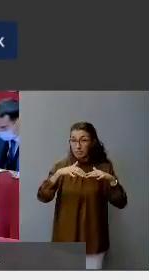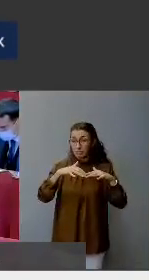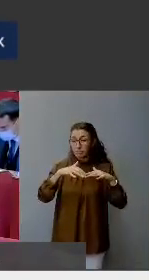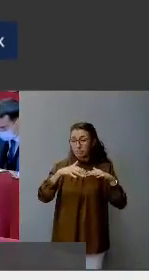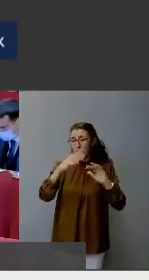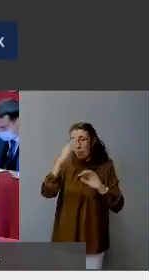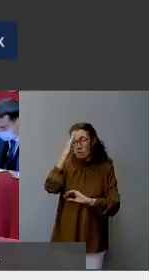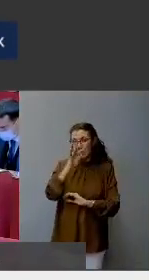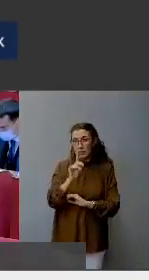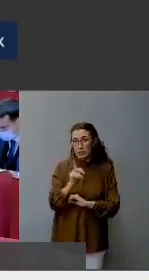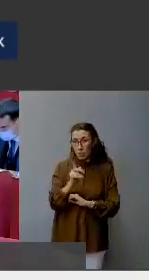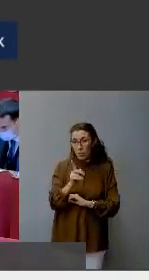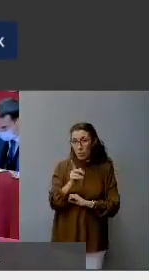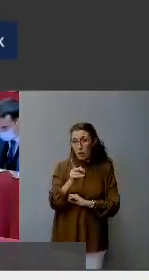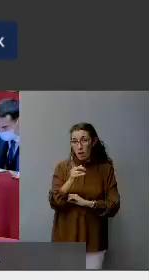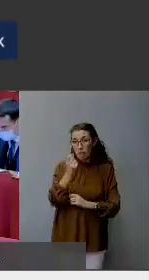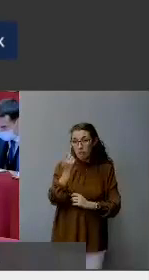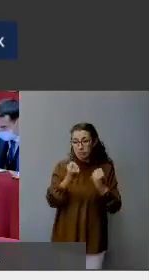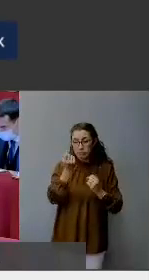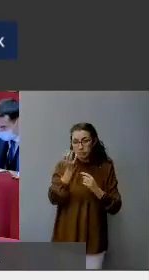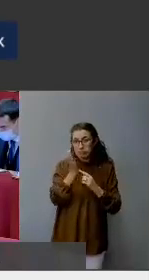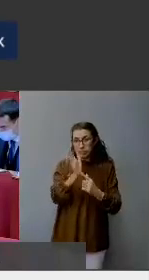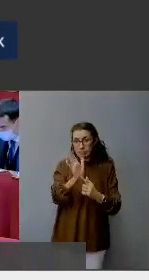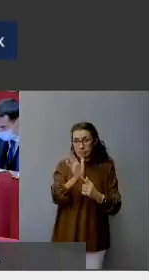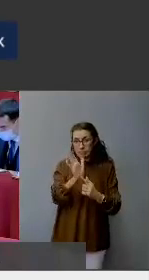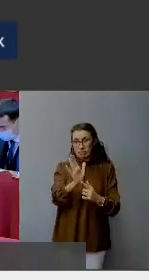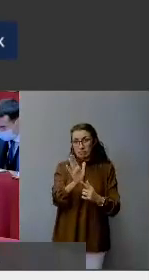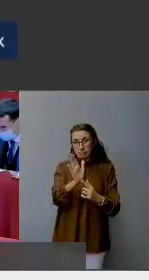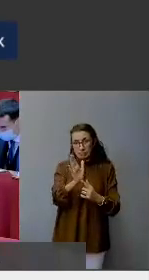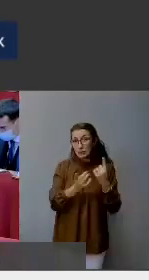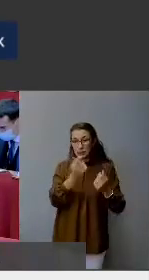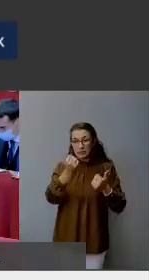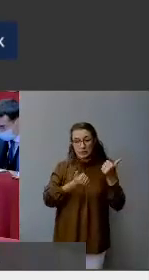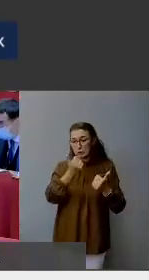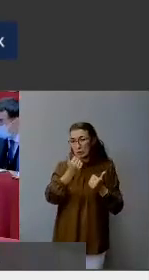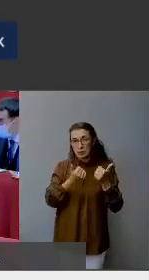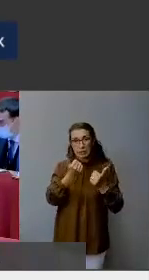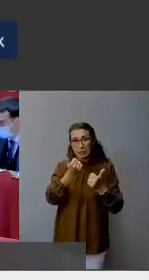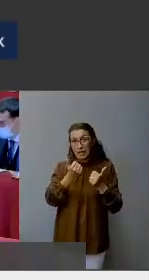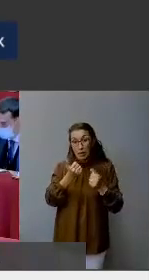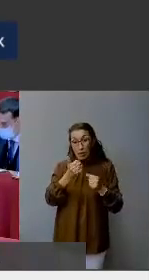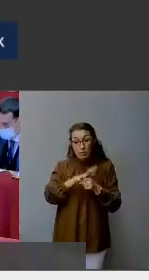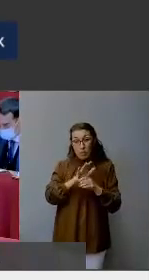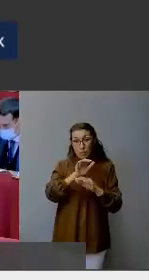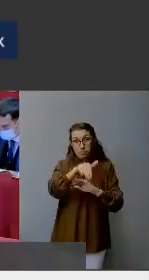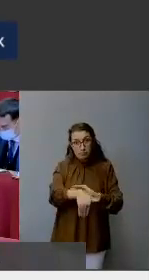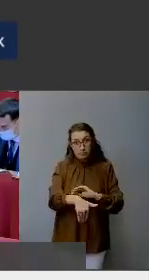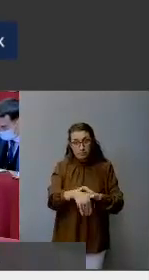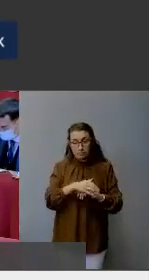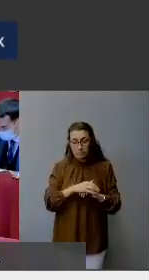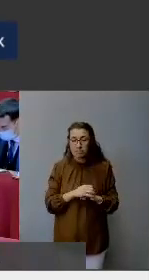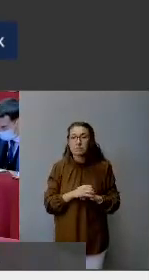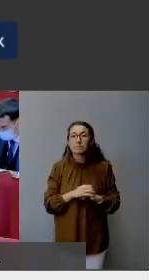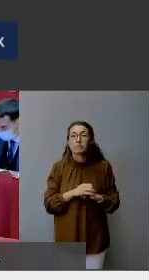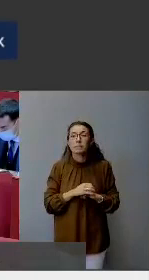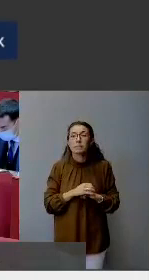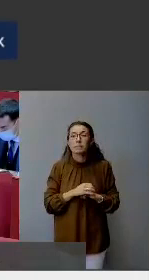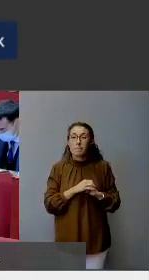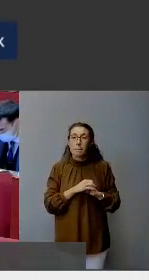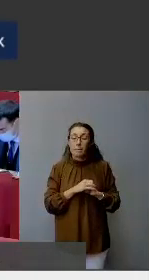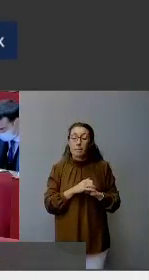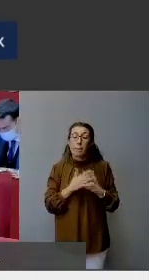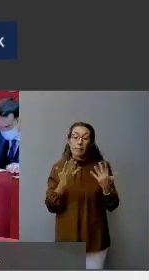questa cosa e anche l'impossibilità durante tutti i giorni di poter e appunto utilizzare quegli spazi